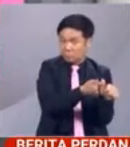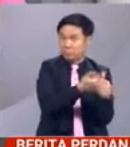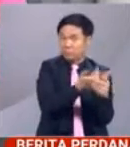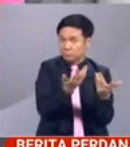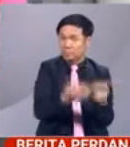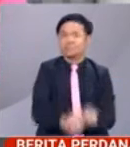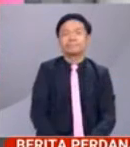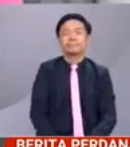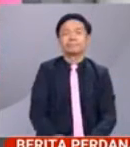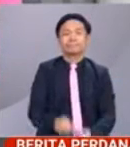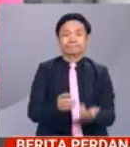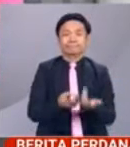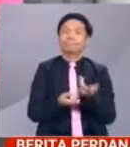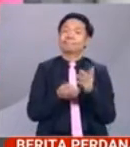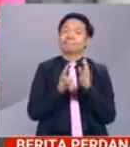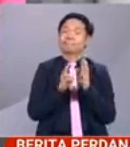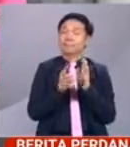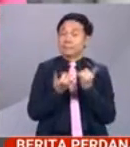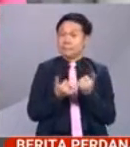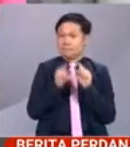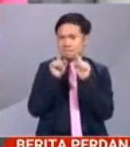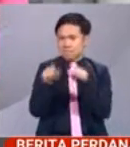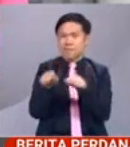Ikuti laporan wartawan Fahmi Zaidi.